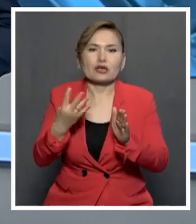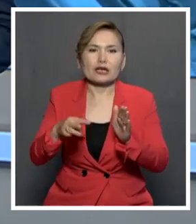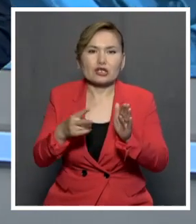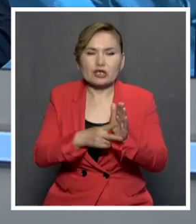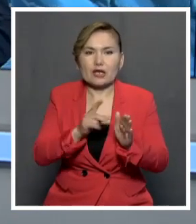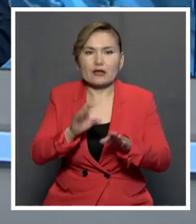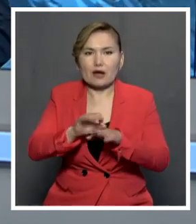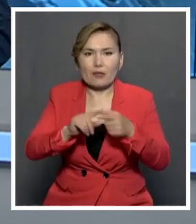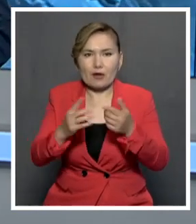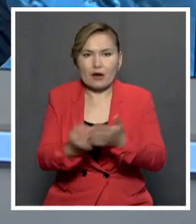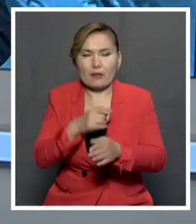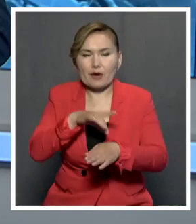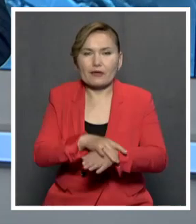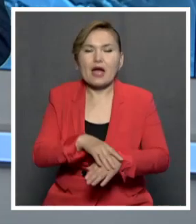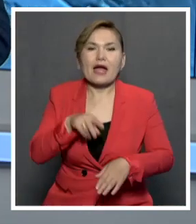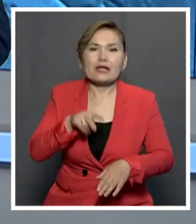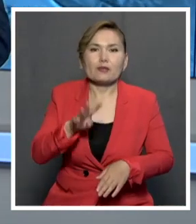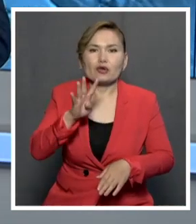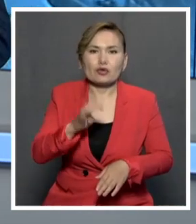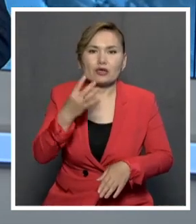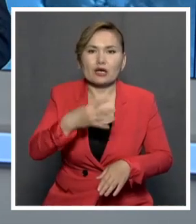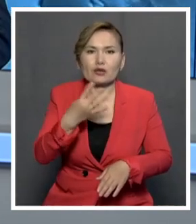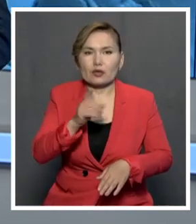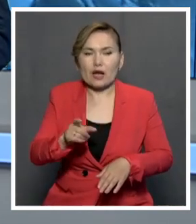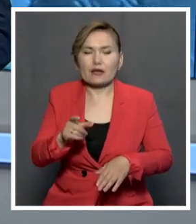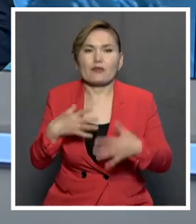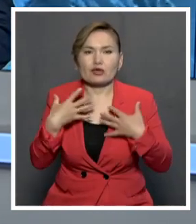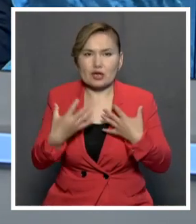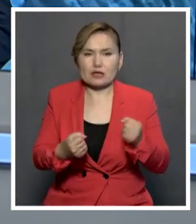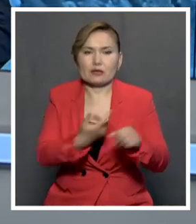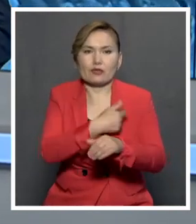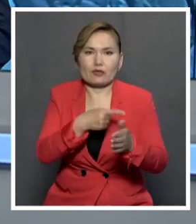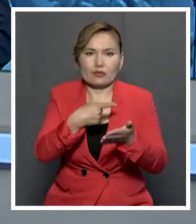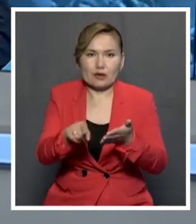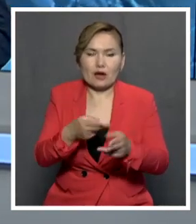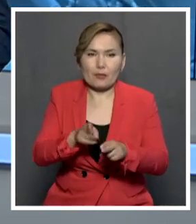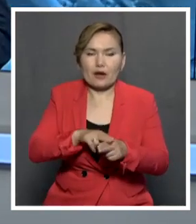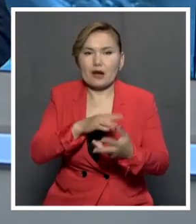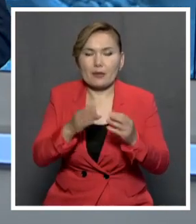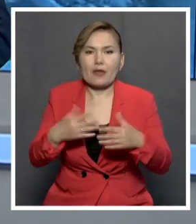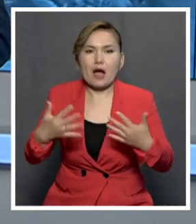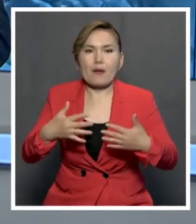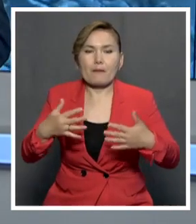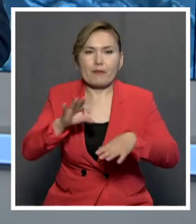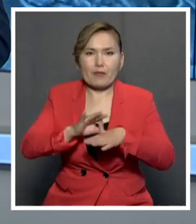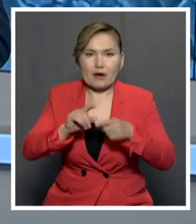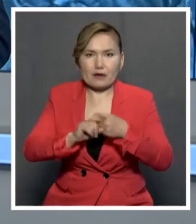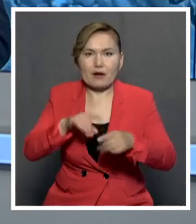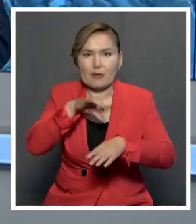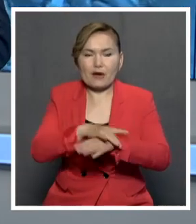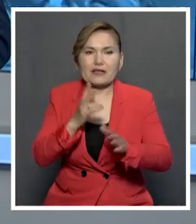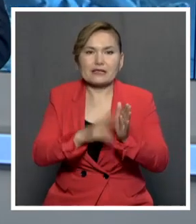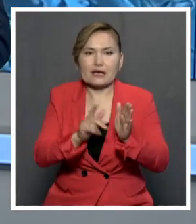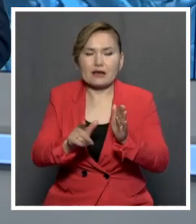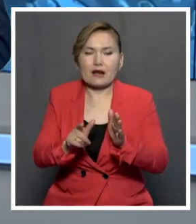вирус жұқтырғаны анықталса, 2444 адам жазылып шыққан. Ал вирустық белгілері бар пневмонияға 80 адам шалдыққан.